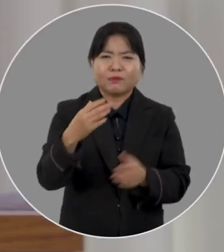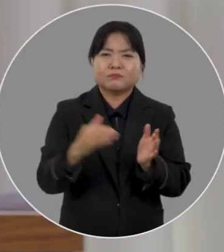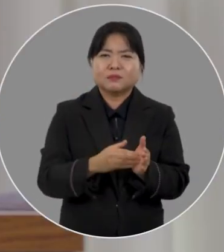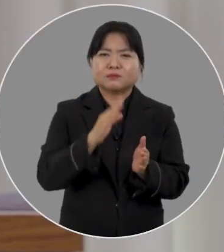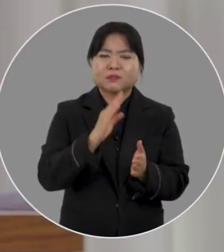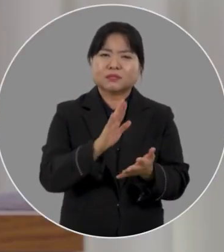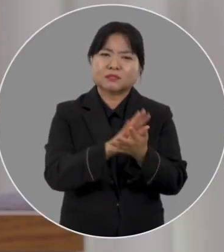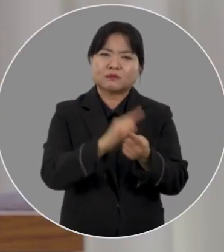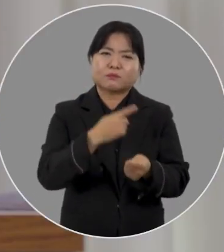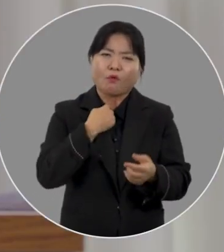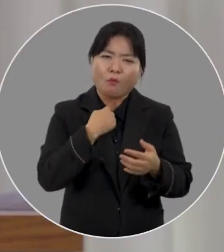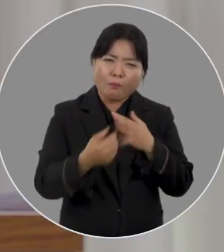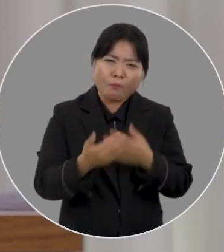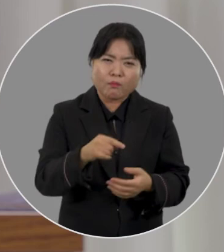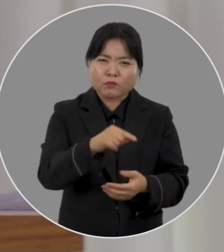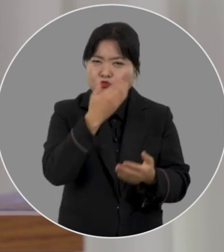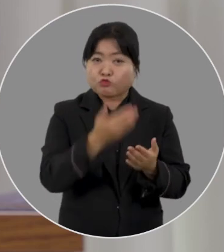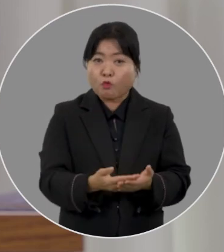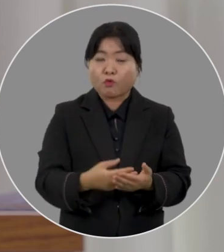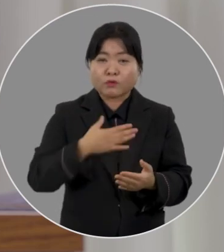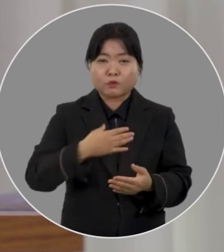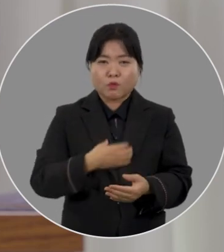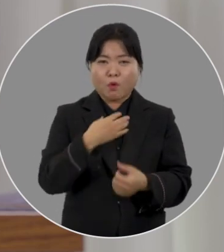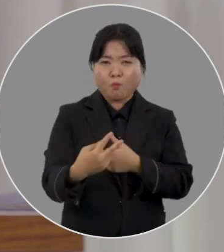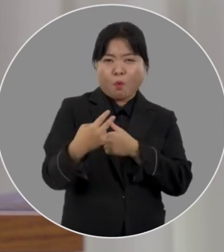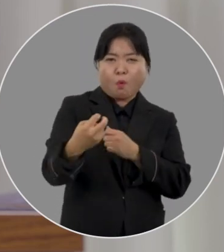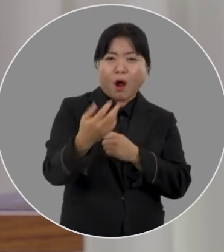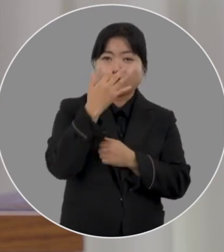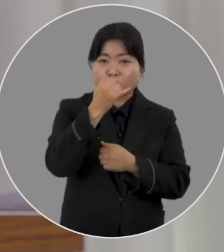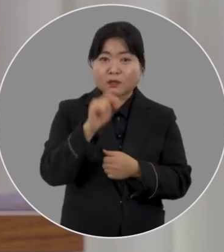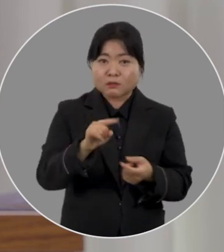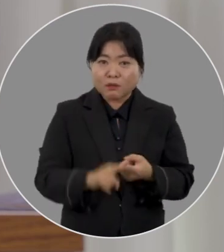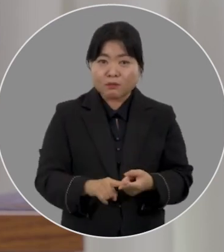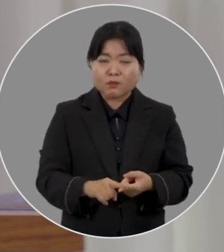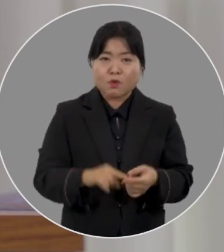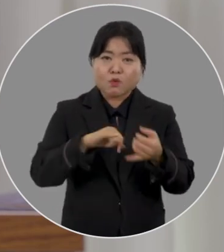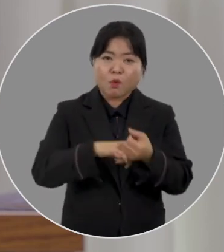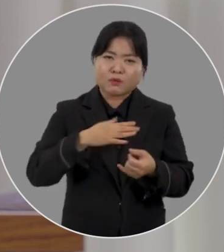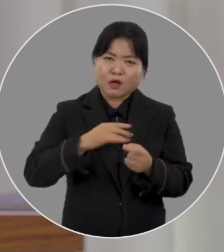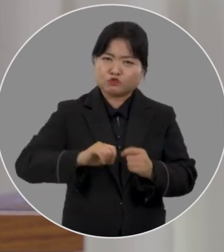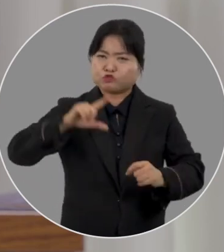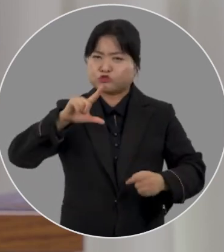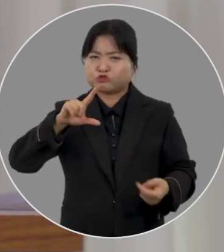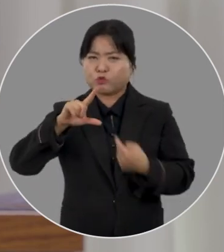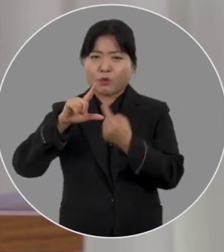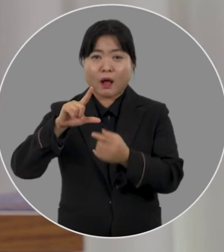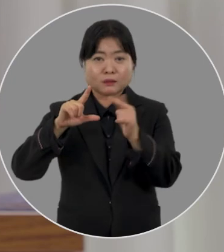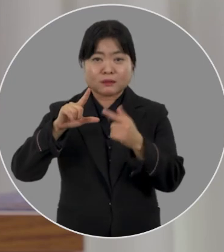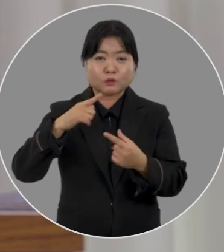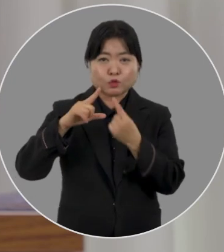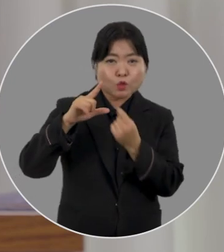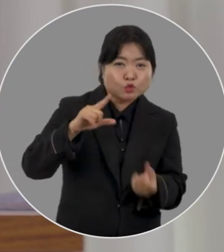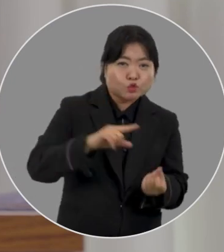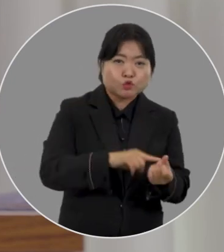직접 경험해보는 게 중요하고 나도 혐오의 대상이 될 수 있다는 거. 그리고 꼭 내가 늘 주류는 아니잖아요. 그러니까 나도 소수가 될 수